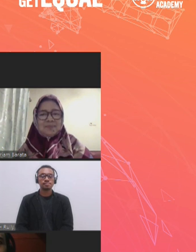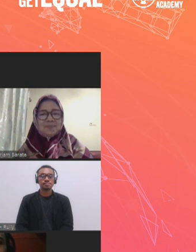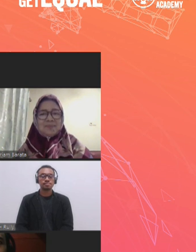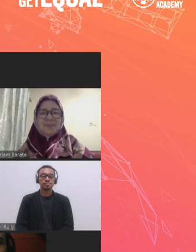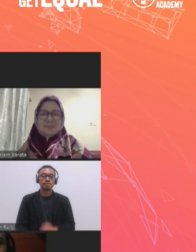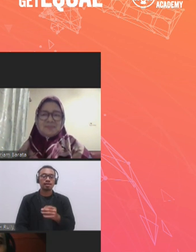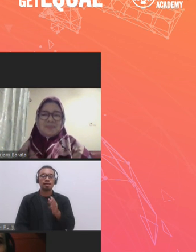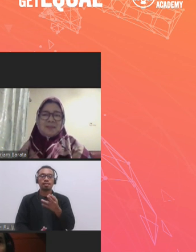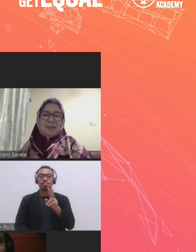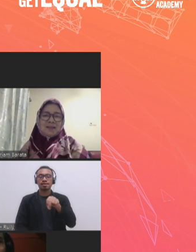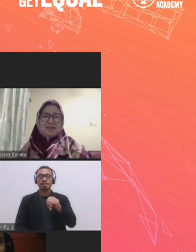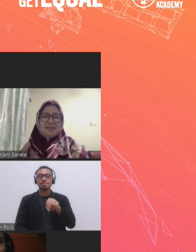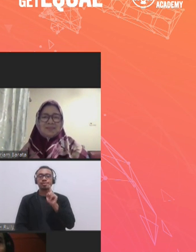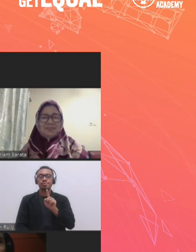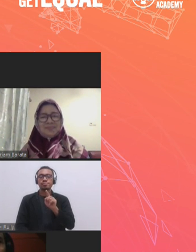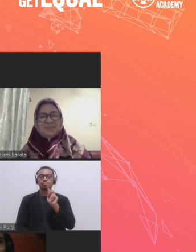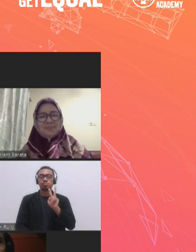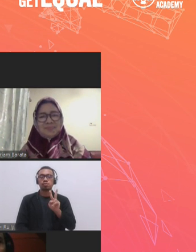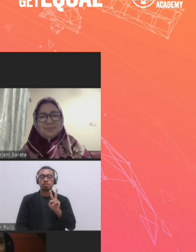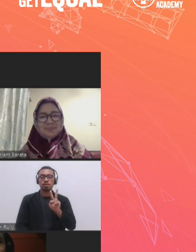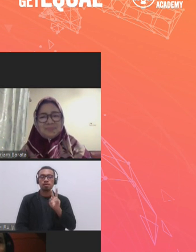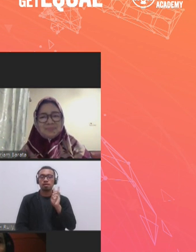Oke, sekali lagi,